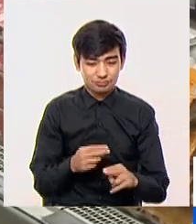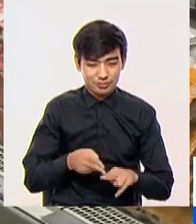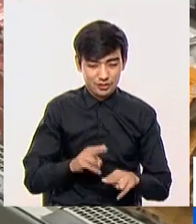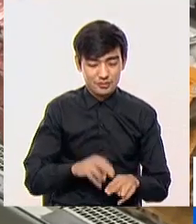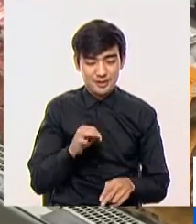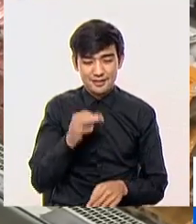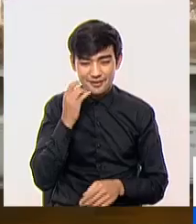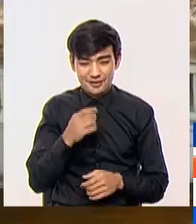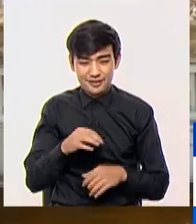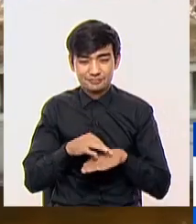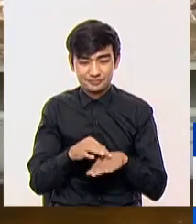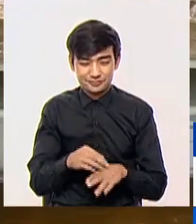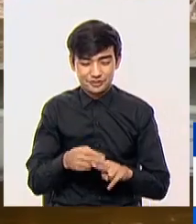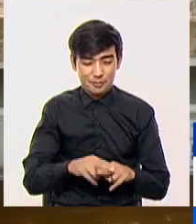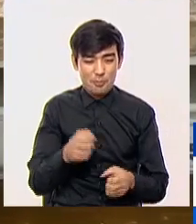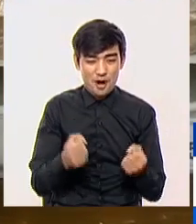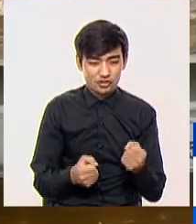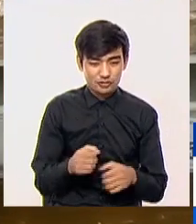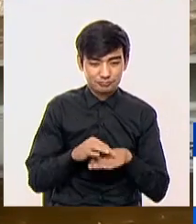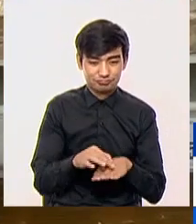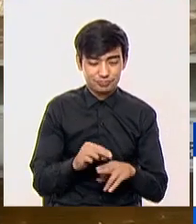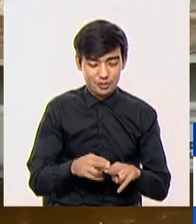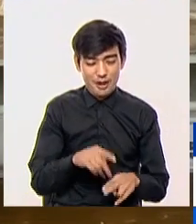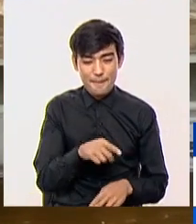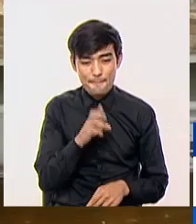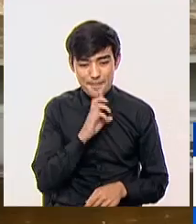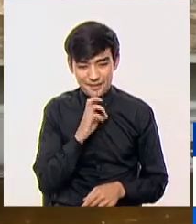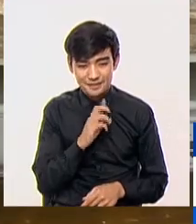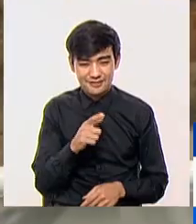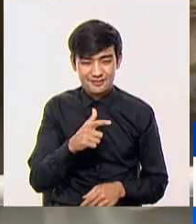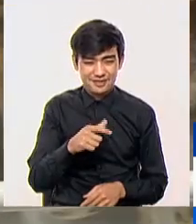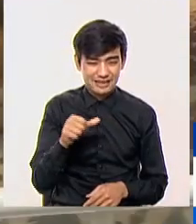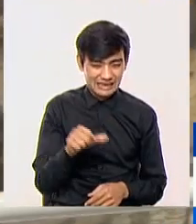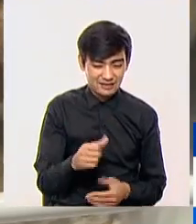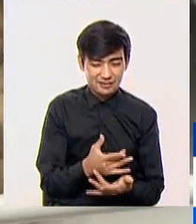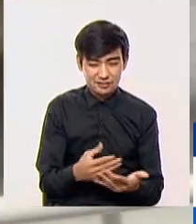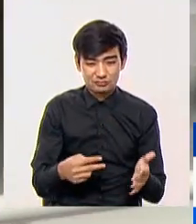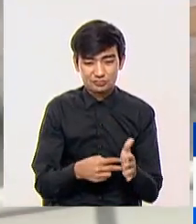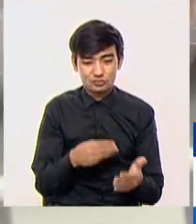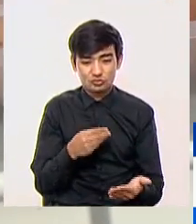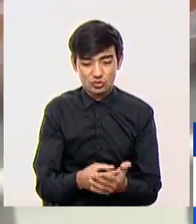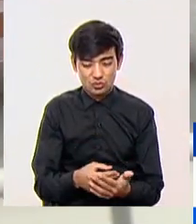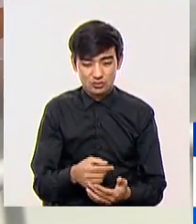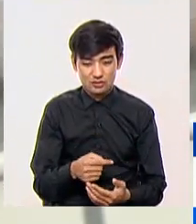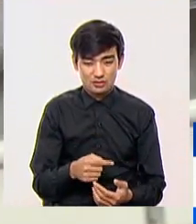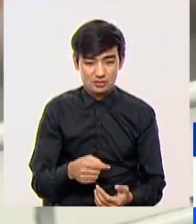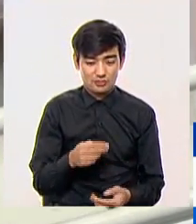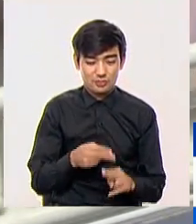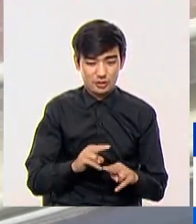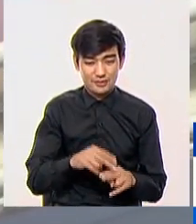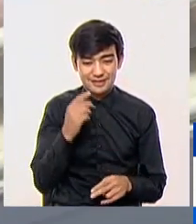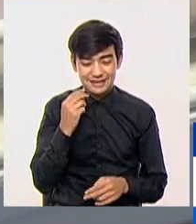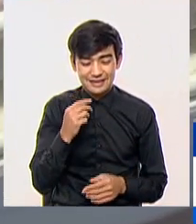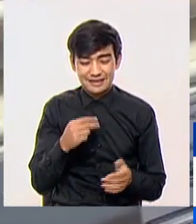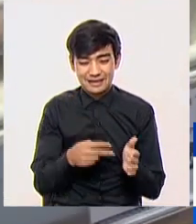жұмыртқа тасымалдаушылар көлік қызметіне жүгінеді. Оның жанар жағар майы қызметімен қосқанда шарықтаған баға айналып келгенде